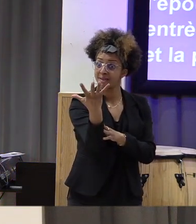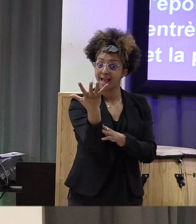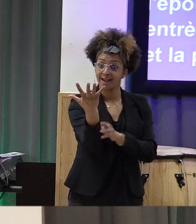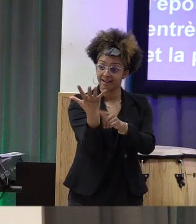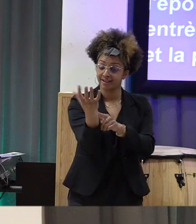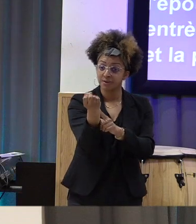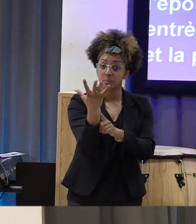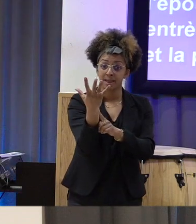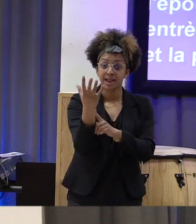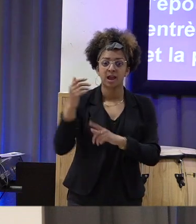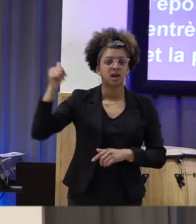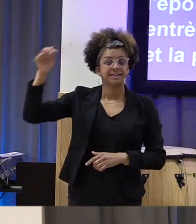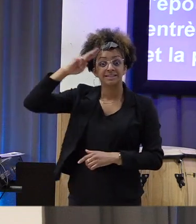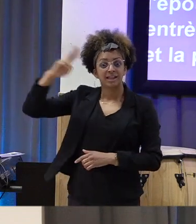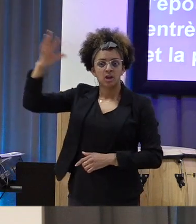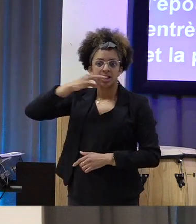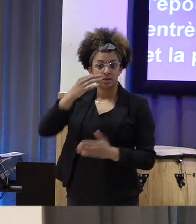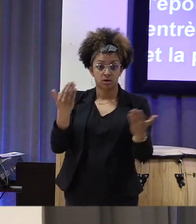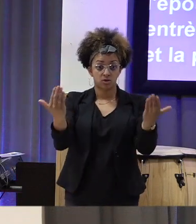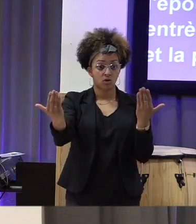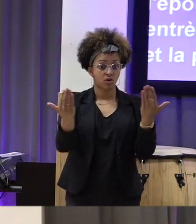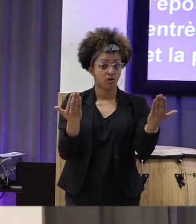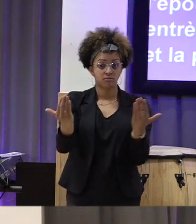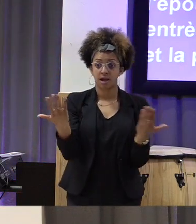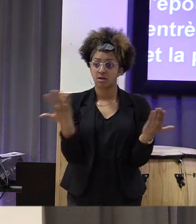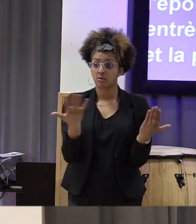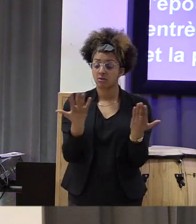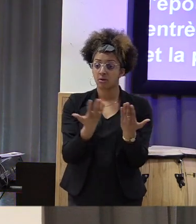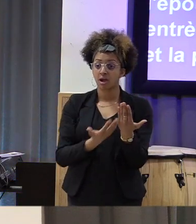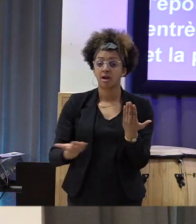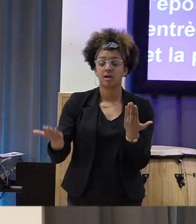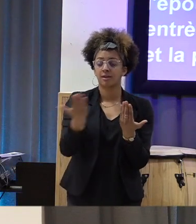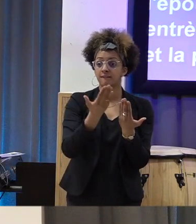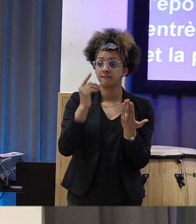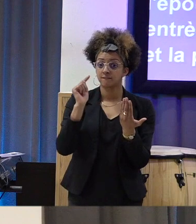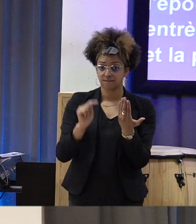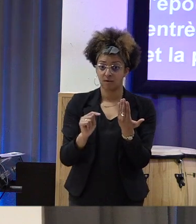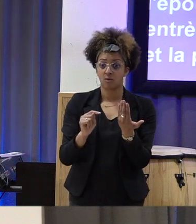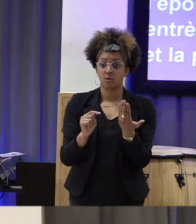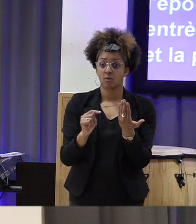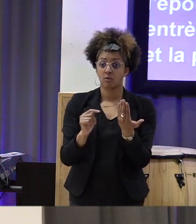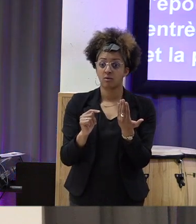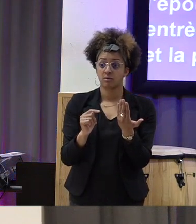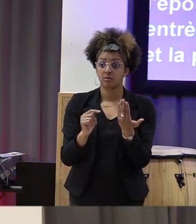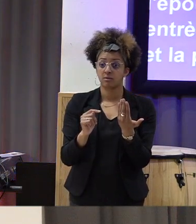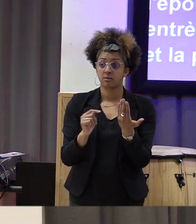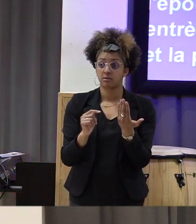Seigneur emploie cette comparaison pour faire comprendre aux siens ce que doit être leur attente